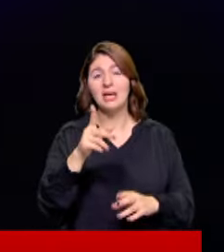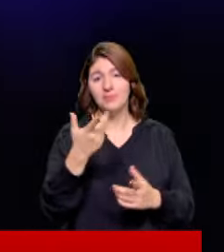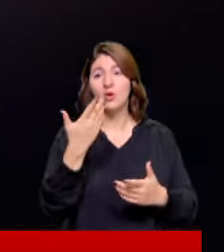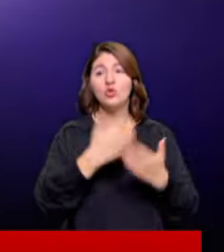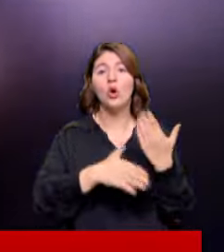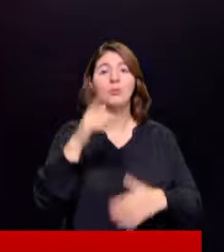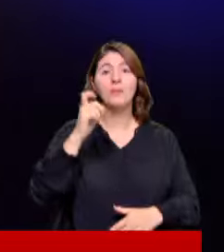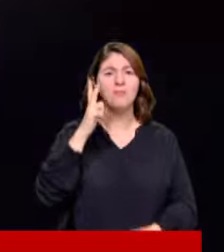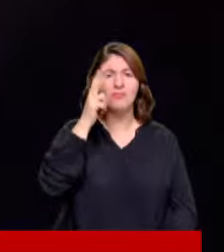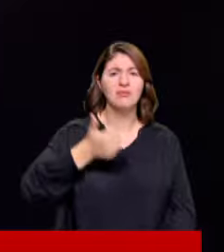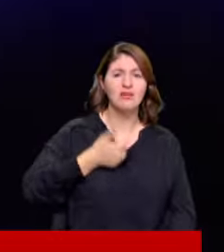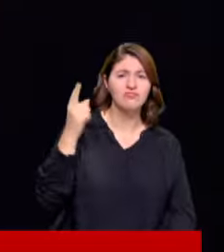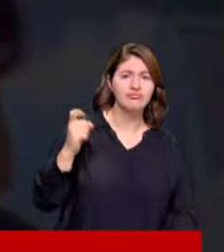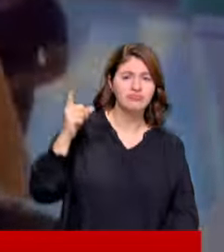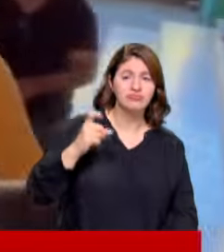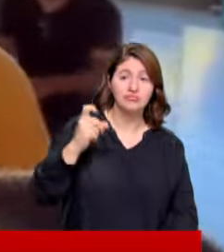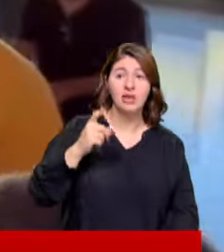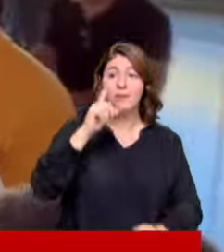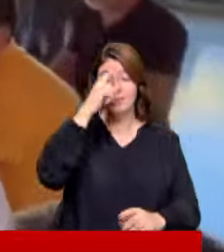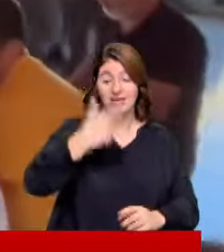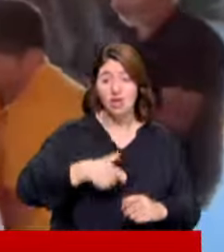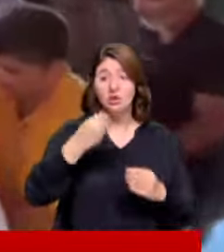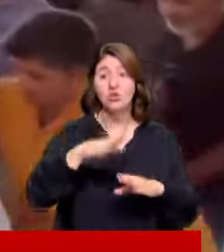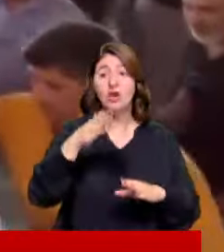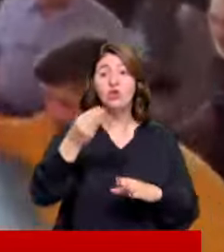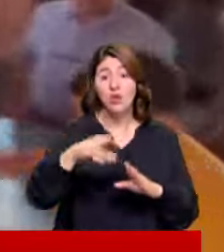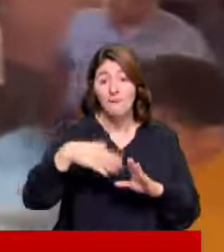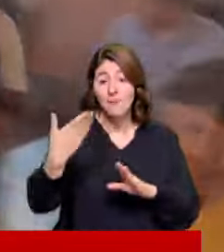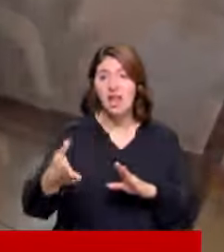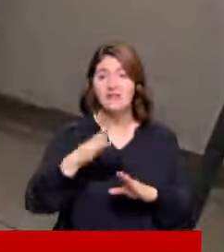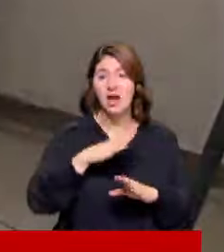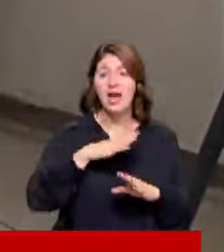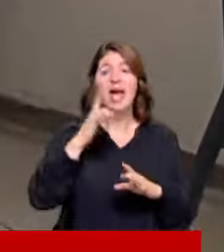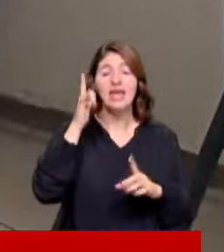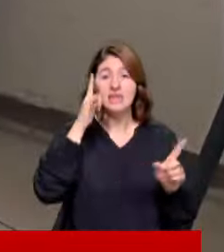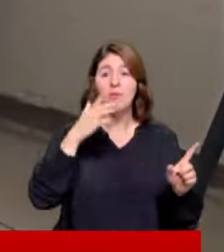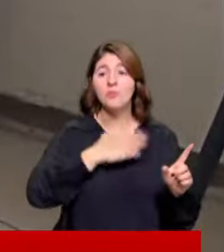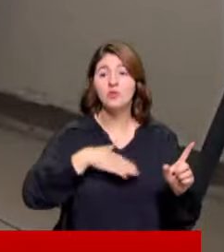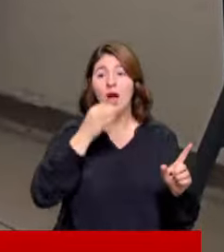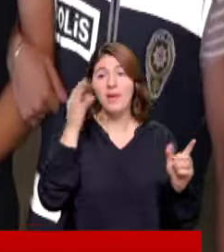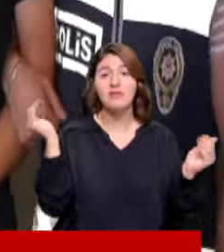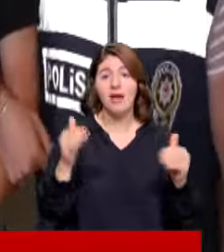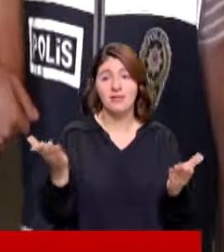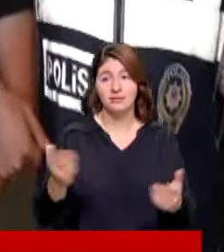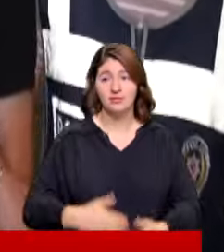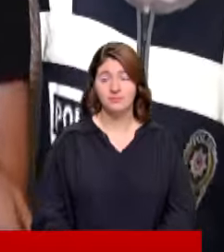mermi, maganda kurşunu. Bireysel silahlanma çocuklara kadar indi. Bu kez Edirne ve Bursa'dan geldi ölüm haberleri.